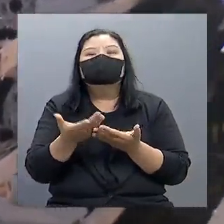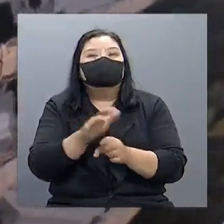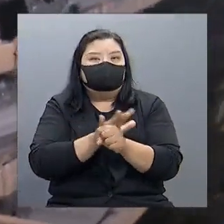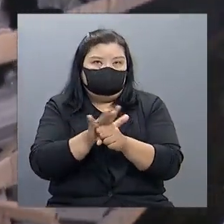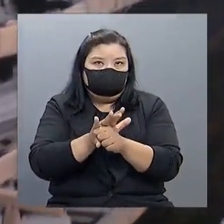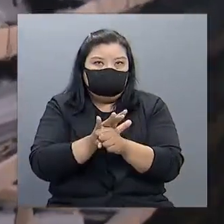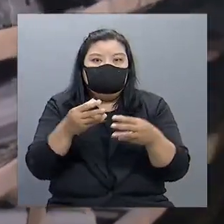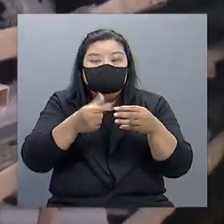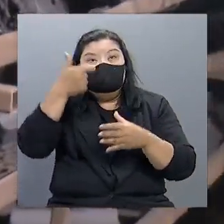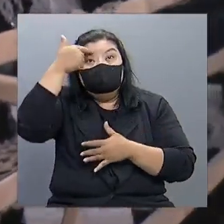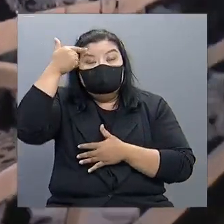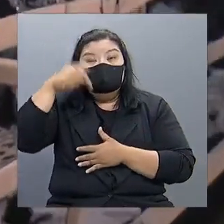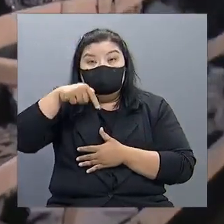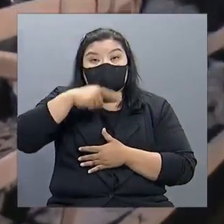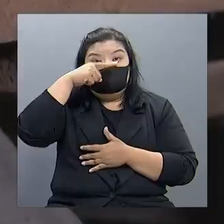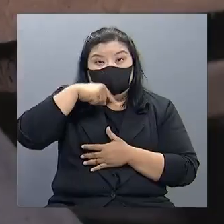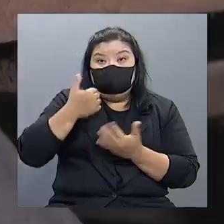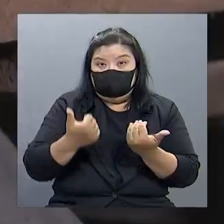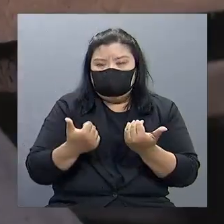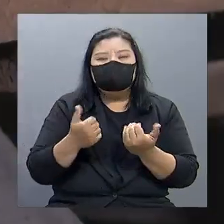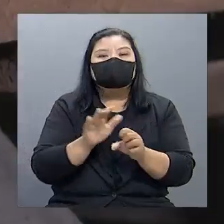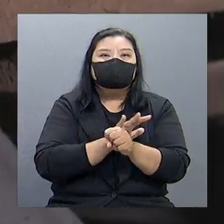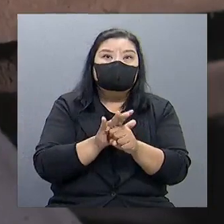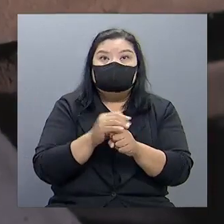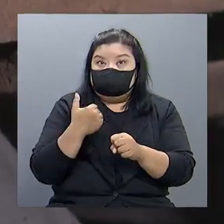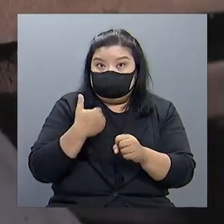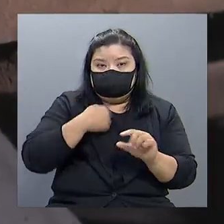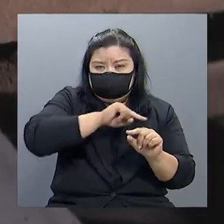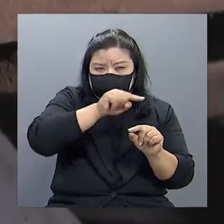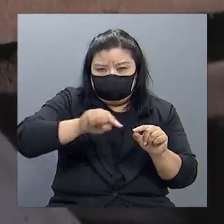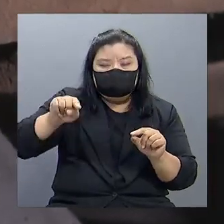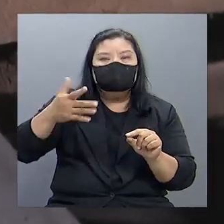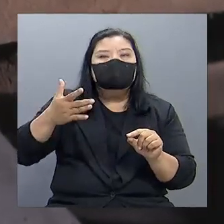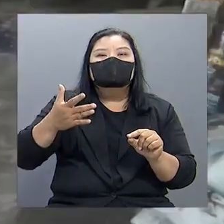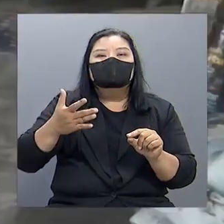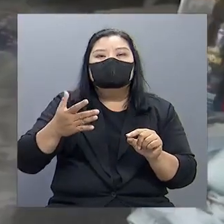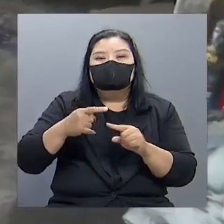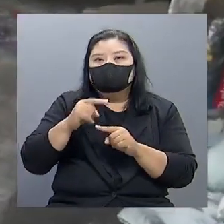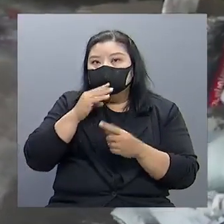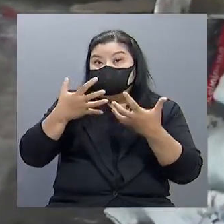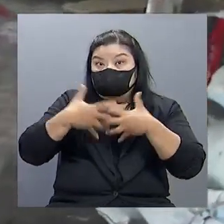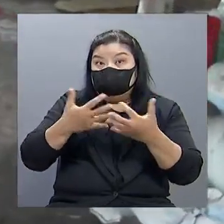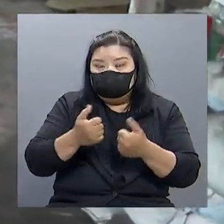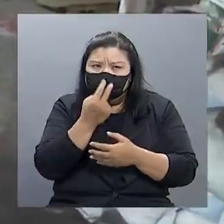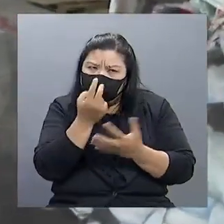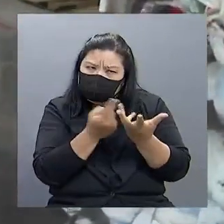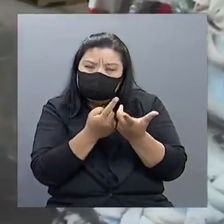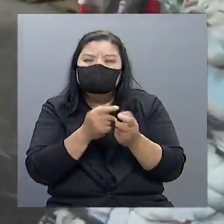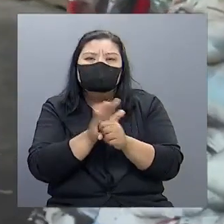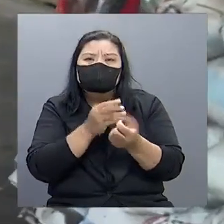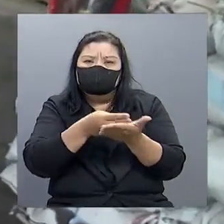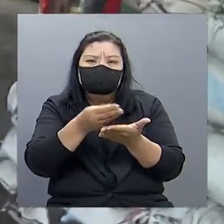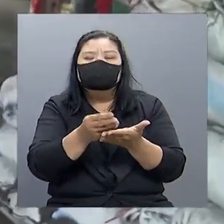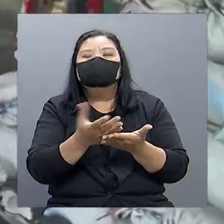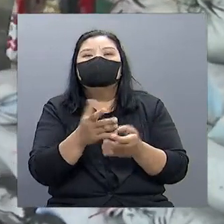ในประเทศเนี่ยตอนนี้ก็ทรงตัวไม่ได้ปรับเพิ่มขึ้นนะคะถ้าคือในมองในเชิงของโรงงานตอนนี้ค่ะอีกหนึ่งคำถามที่น่าสนใจเตาอั้